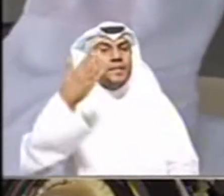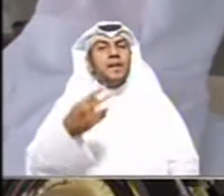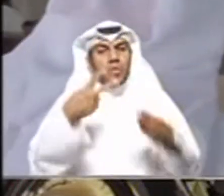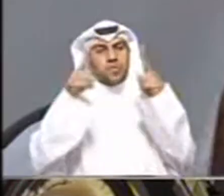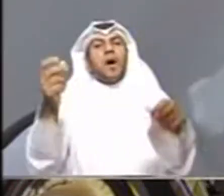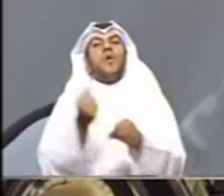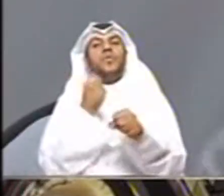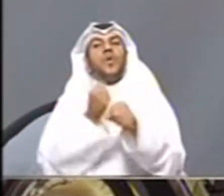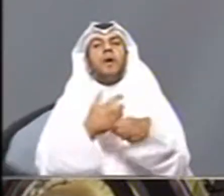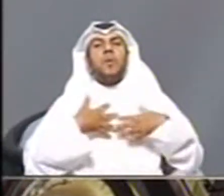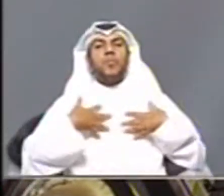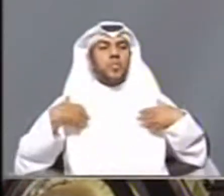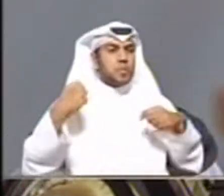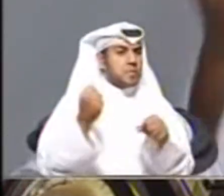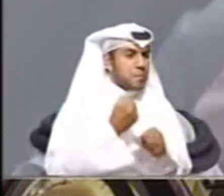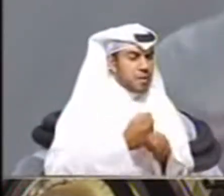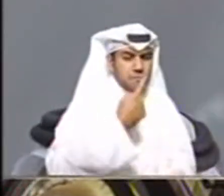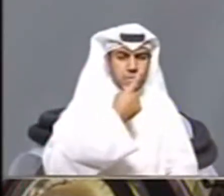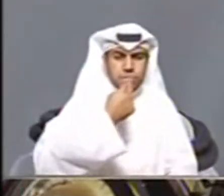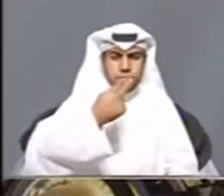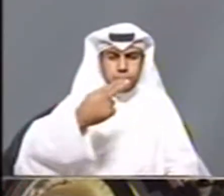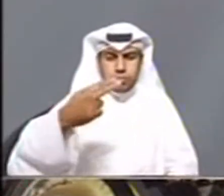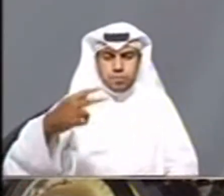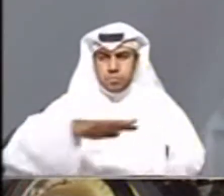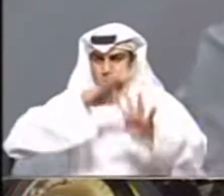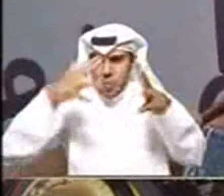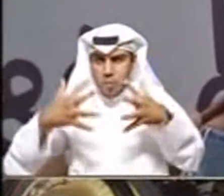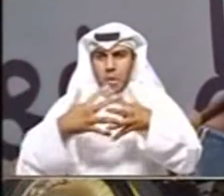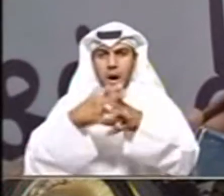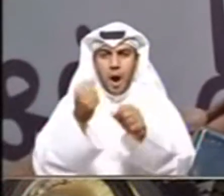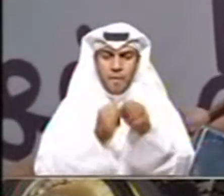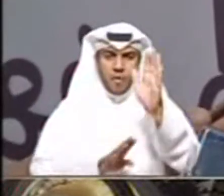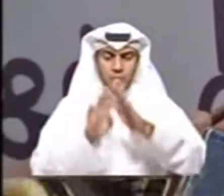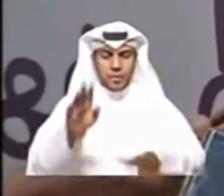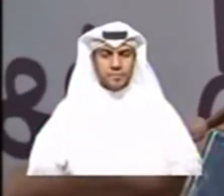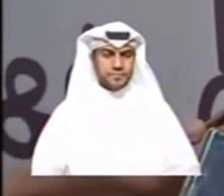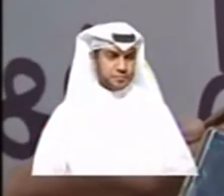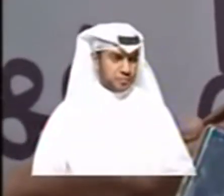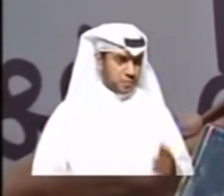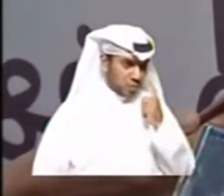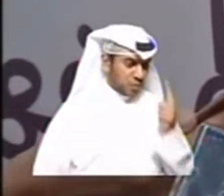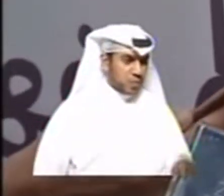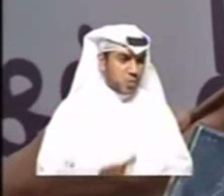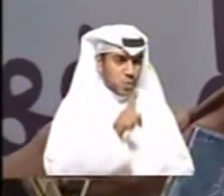الشراكة المجتمعية مع الجهات الداعمة لمبدأ رعاية هذه الفئة. نحاول نوسع هذه التجربة،